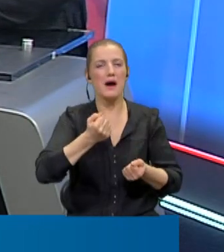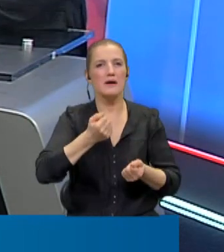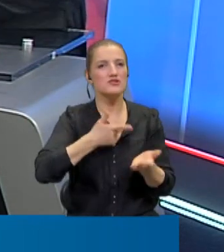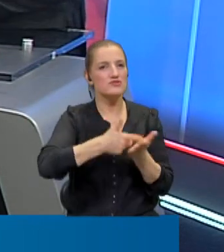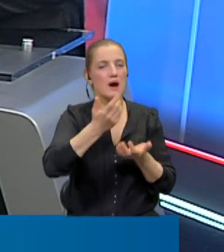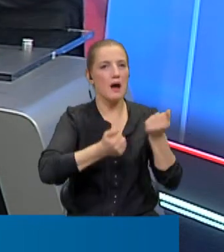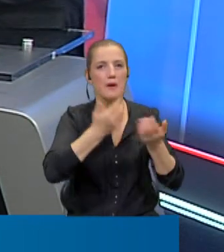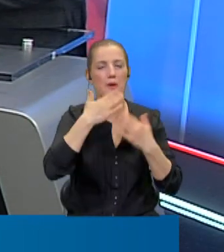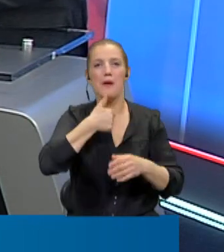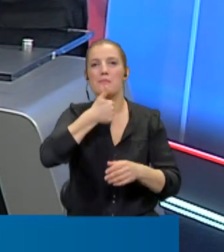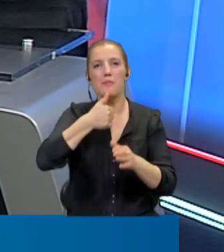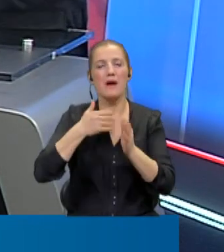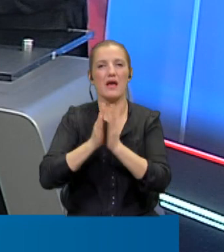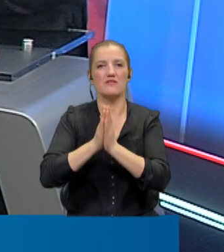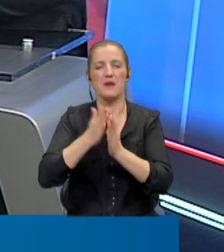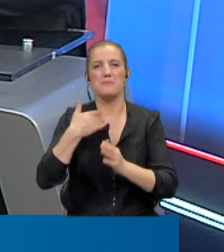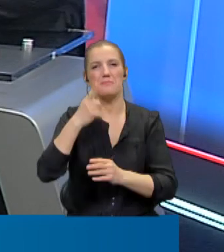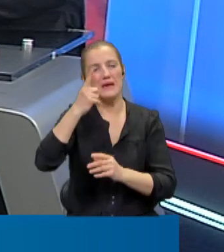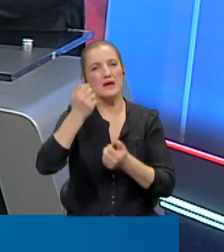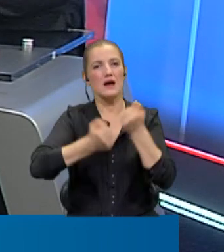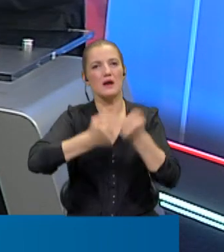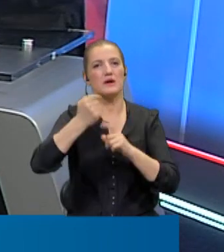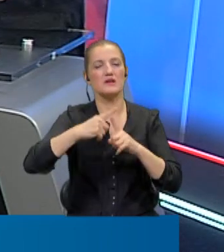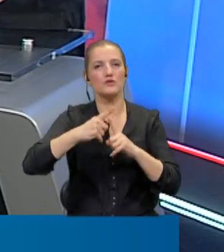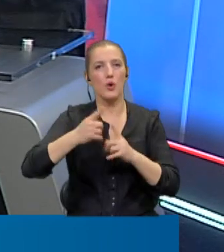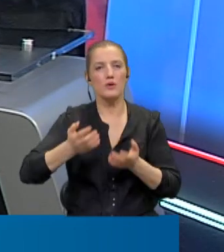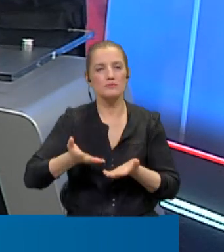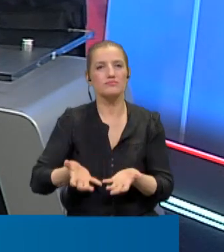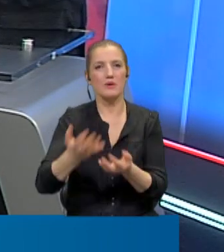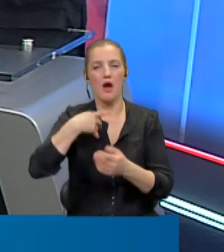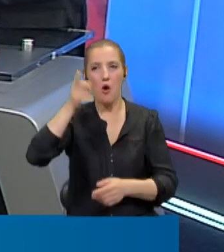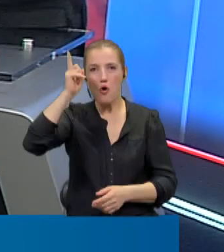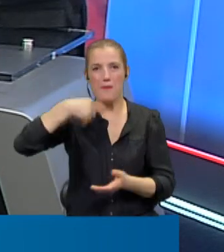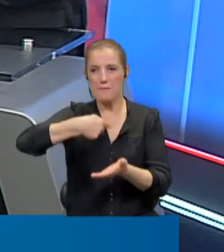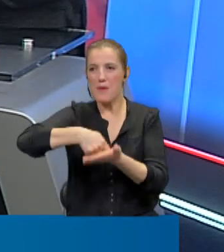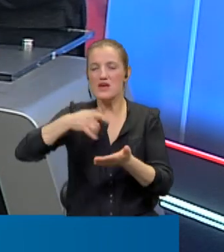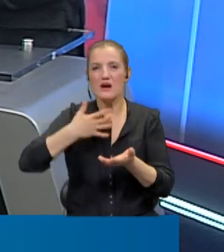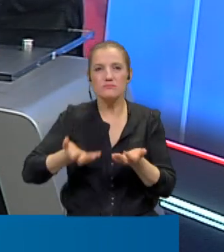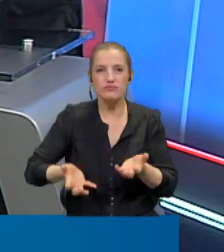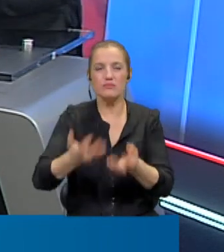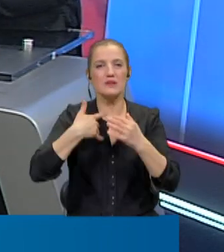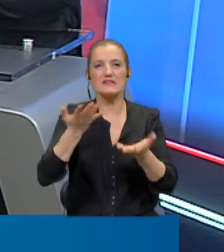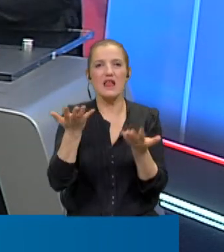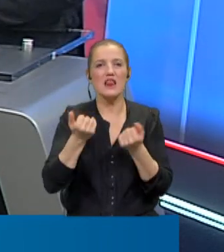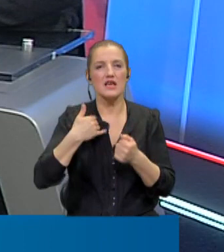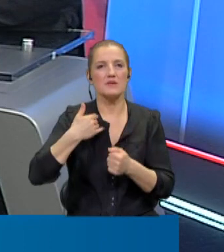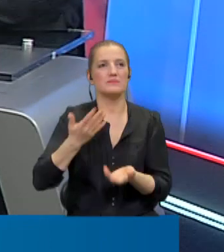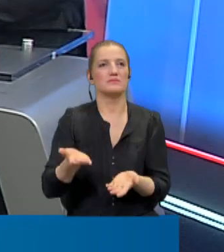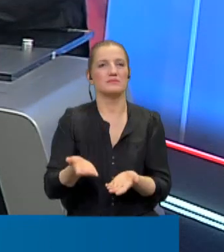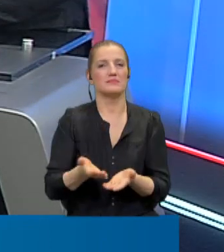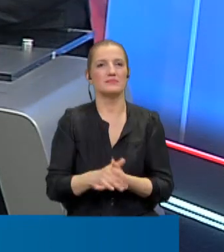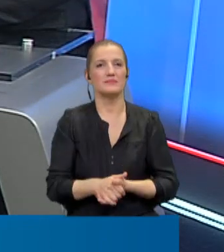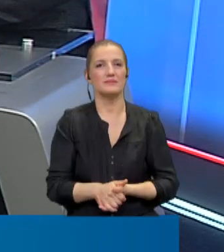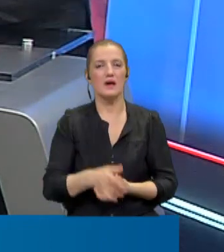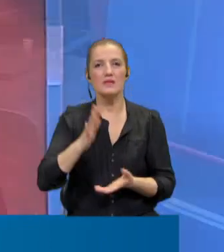babama yalvarmış tık bize bir traktör aldığı Adamcağız öğretmen maaşı da ben nasıl alayım traktörü diye dalga geçmiştim ben sana ya